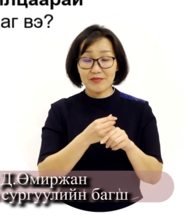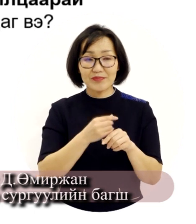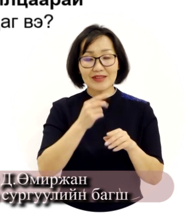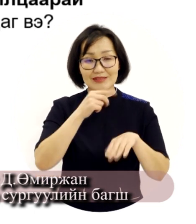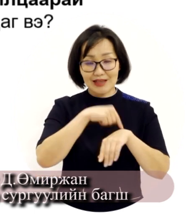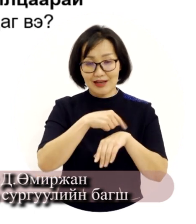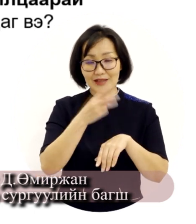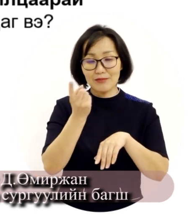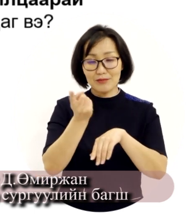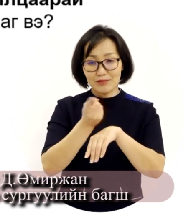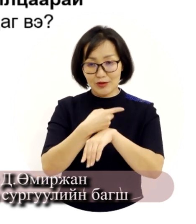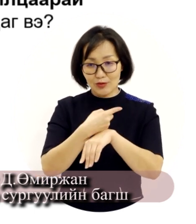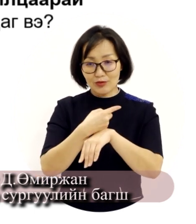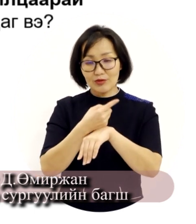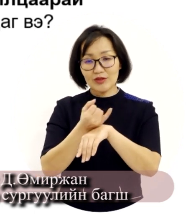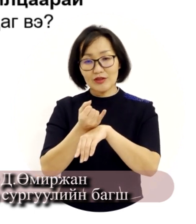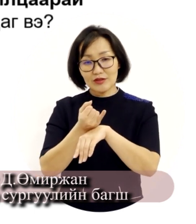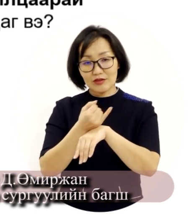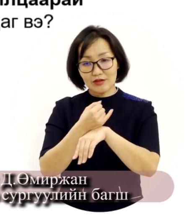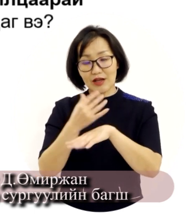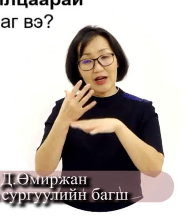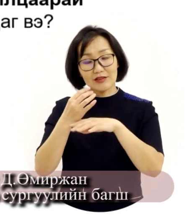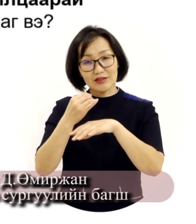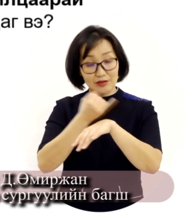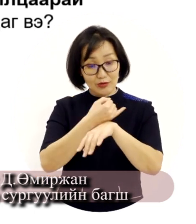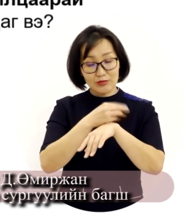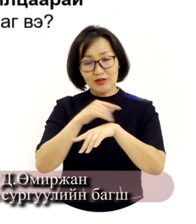сағат, минут, секунд, 10 жыл,